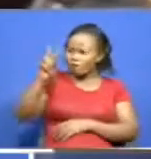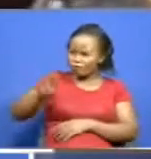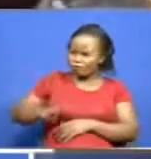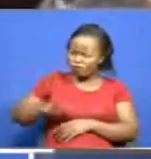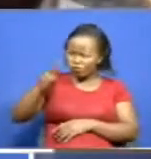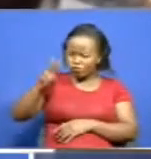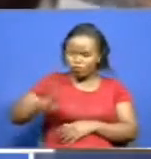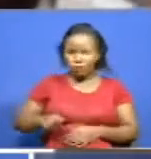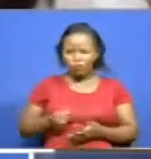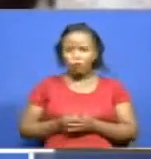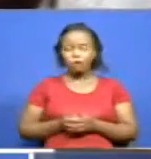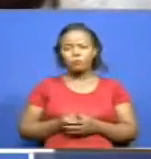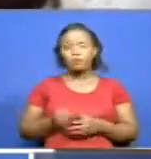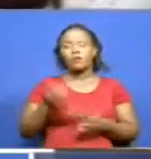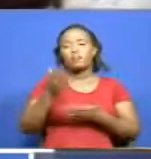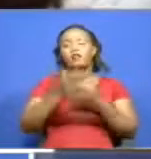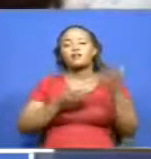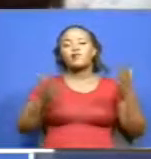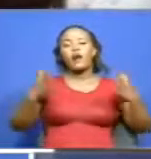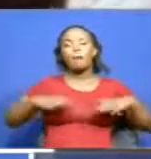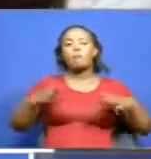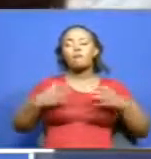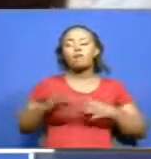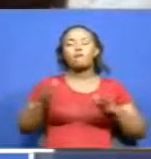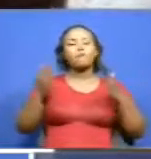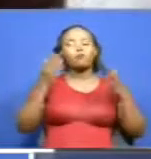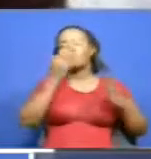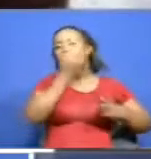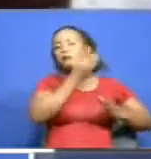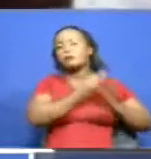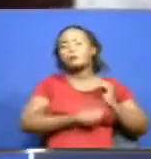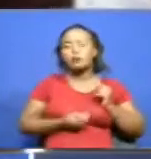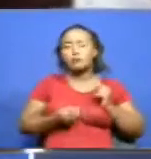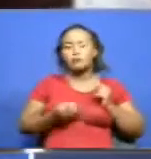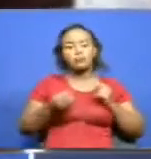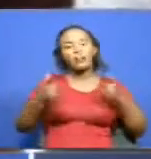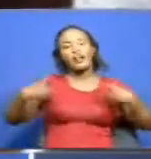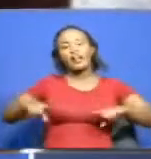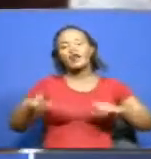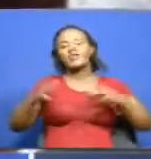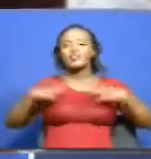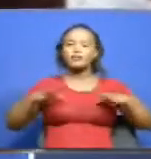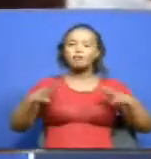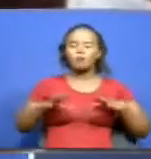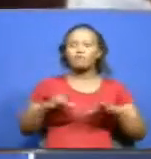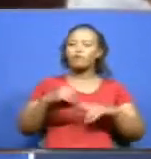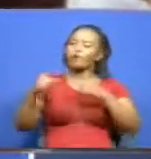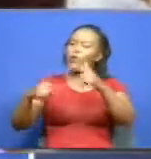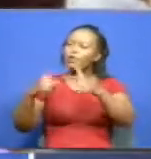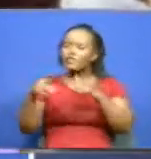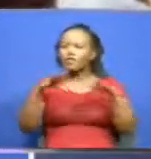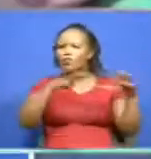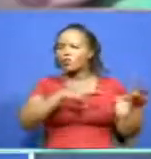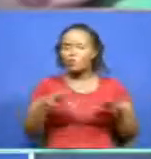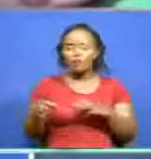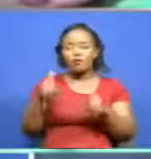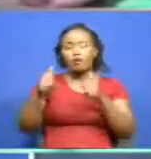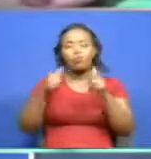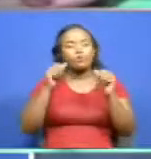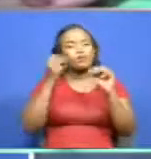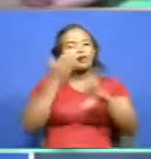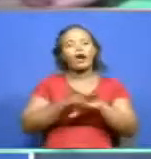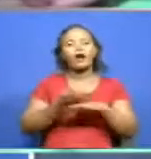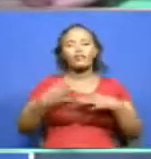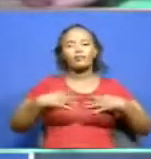gharama, ndio wengine wana give up, wanawacha mtu anateseka. Sasa ile ugonjwa inanenea, inakuwa chronic ambapo haiwezi kutibia. Kulingana na